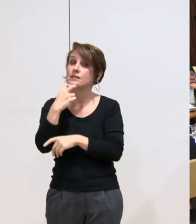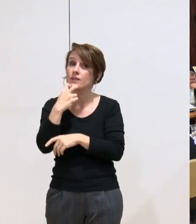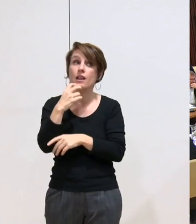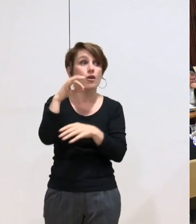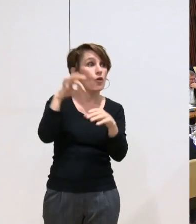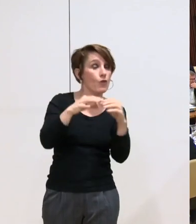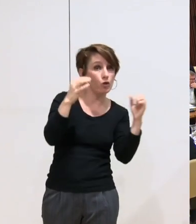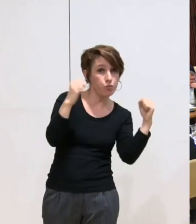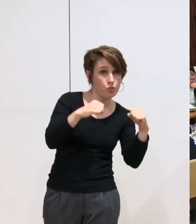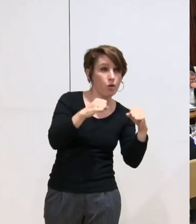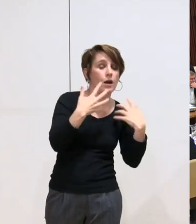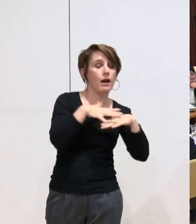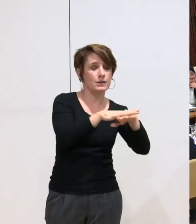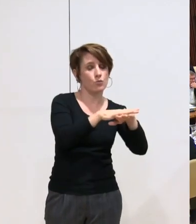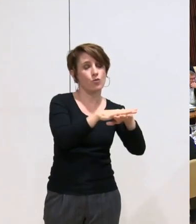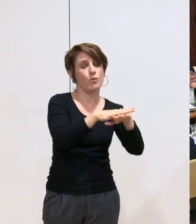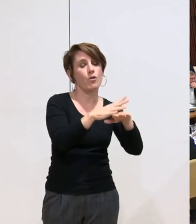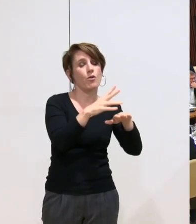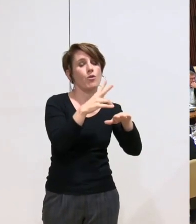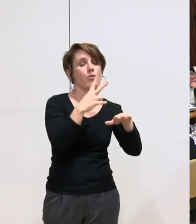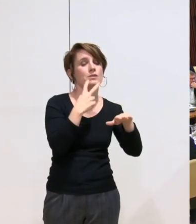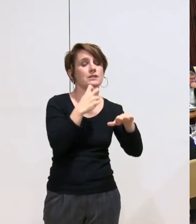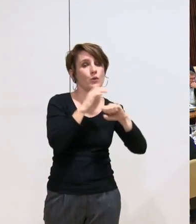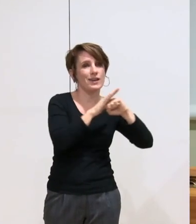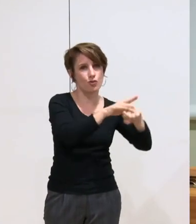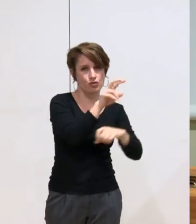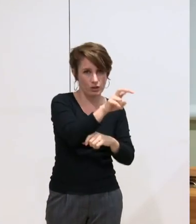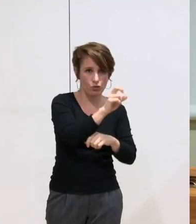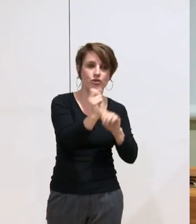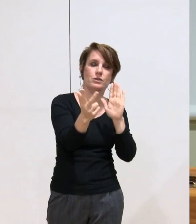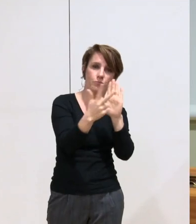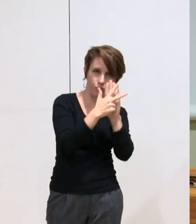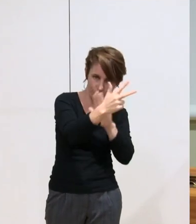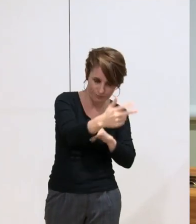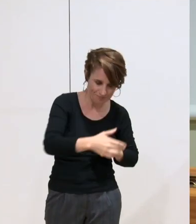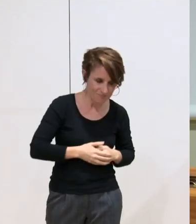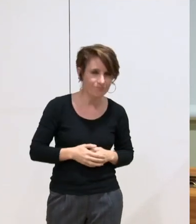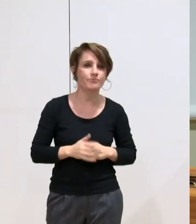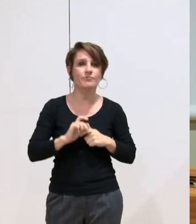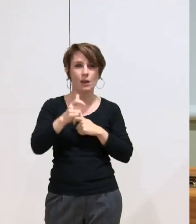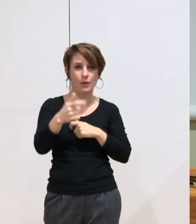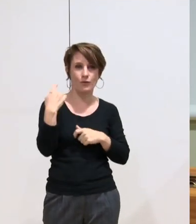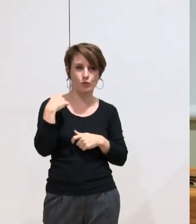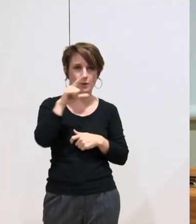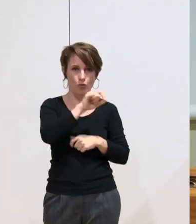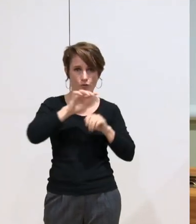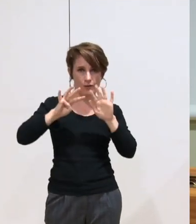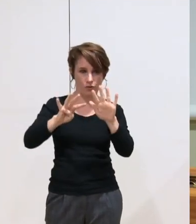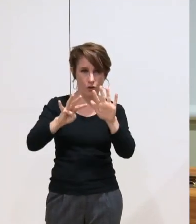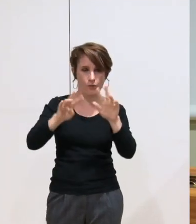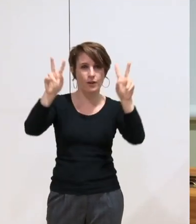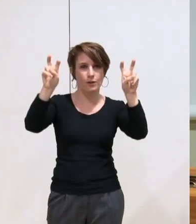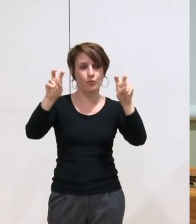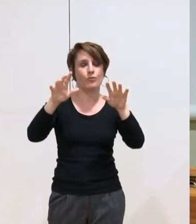pour ? Rassemblement citoyen de la gauche et les écologistes. Délibération adoptée. La 29 porte sur la SPL Isère